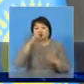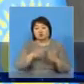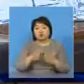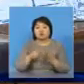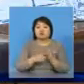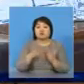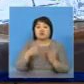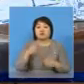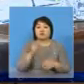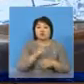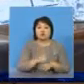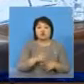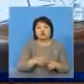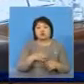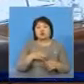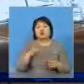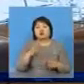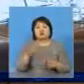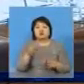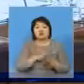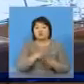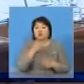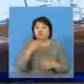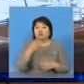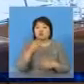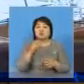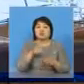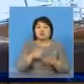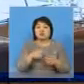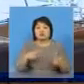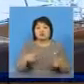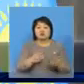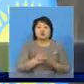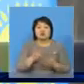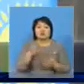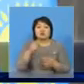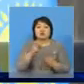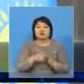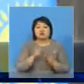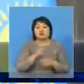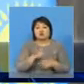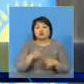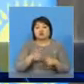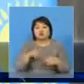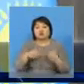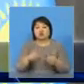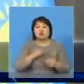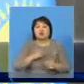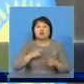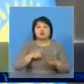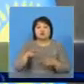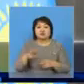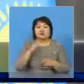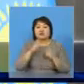органов 722 поручения. Однако из них не выполнено 23 задания различного направления. Из 118 поручений, данных по итогам рабочих поездок